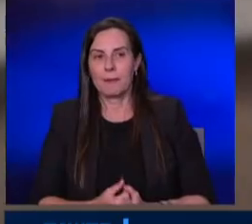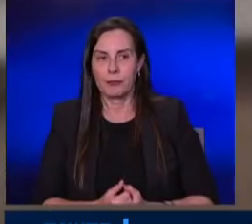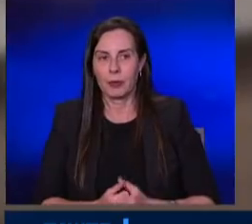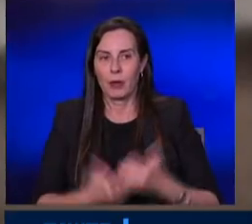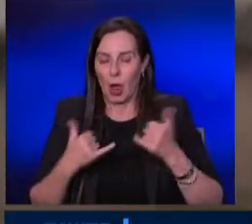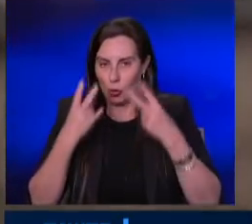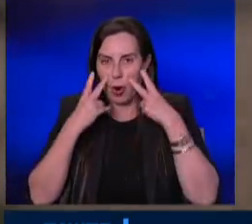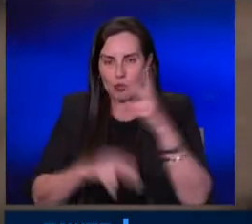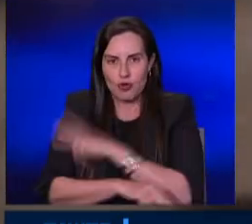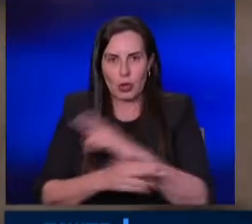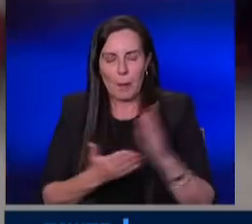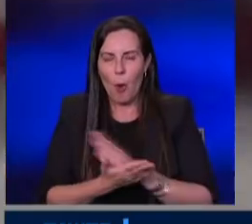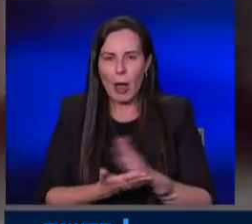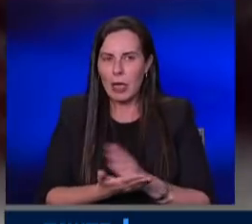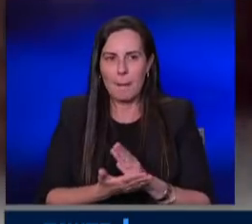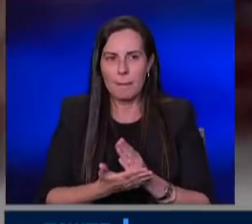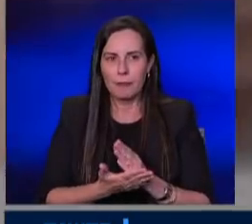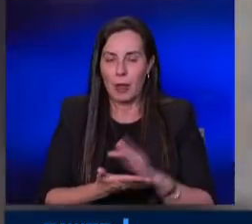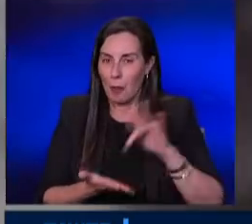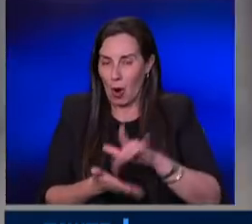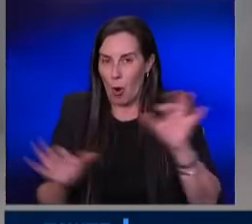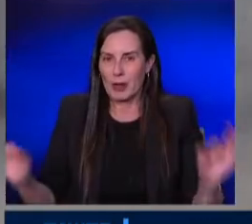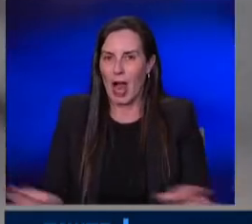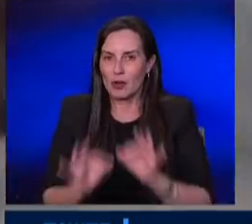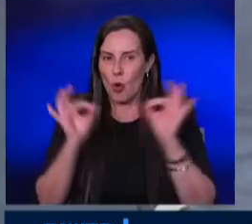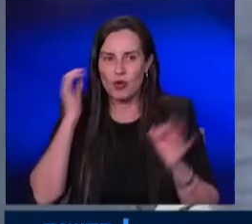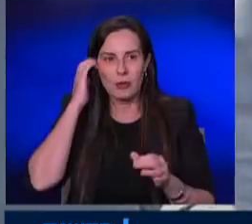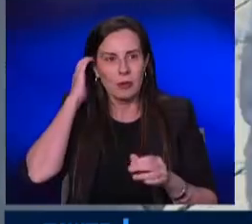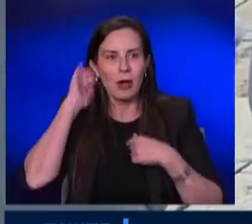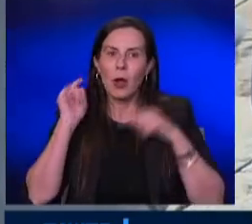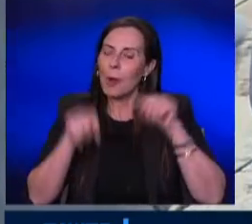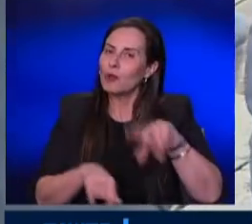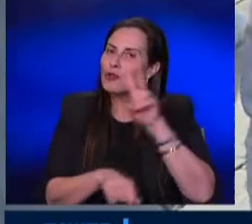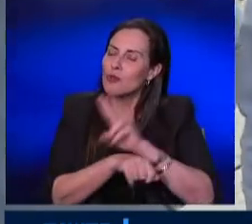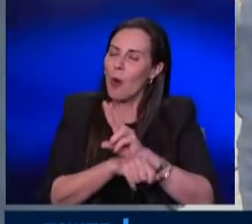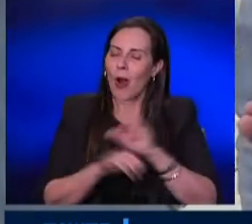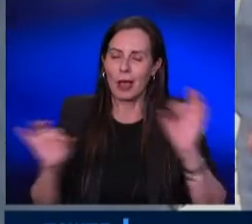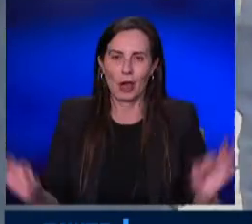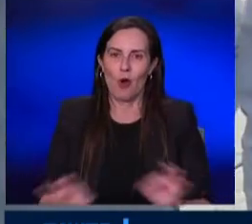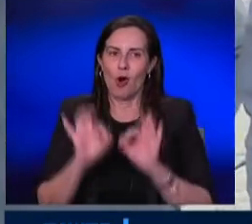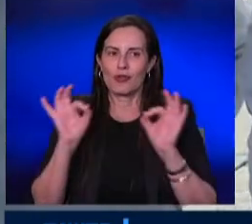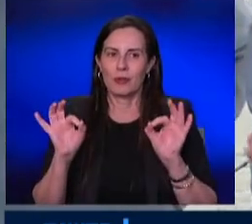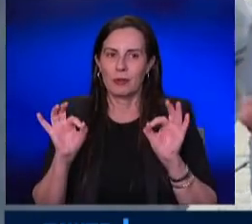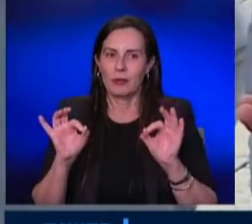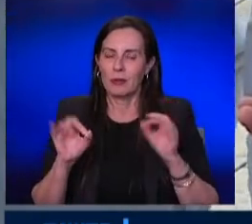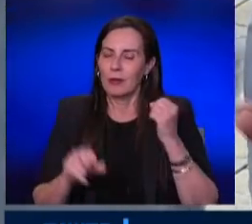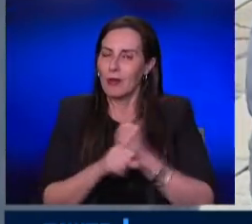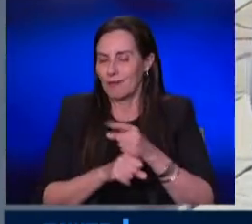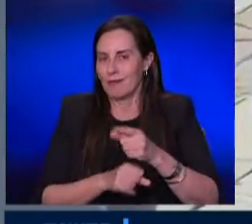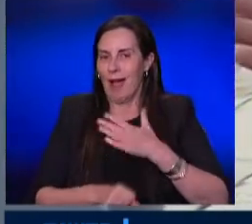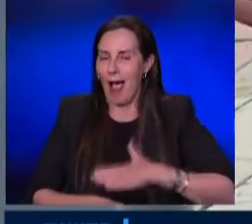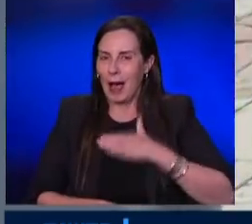ככה שוטרים עומדים דרוכים, מקום כזה קדוש. אנחנו באנו לשמוע קדושת המקום, עולים לרגל, חג